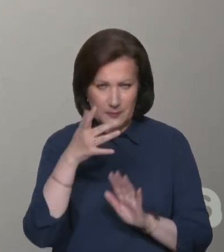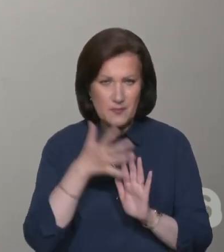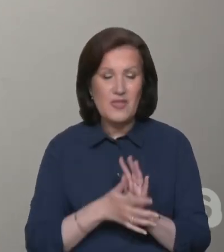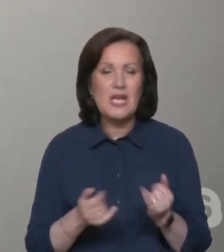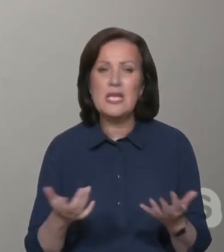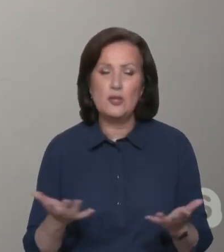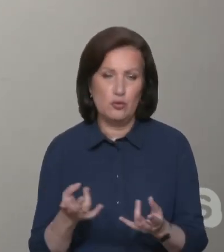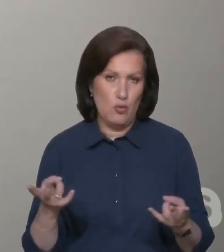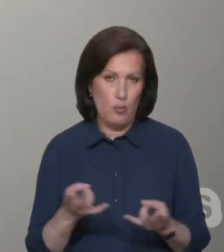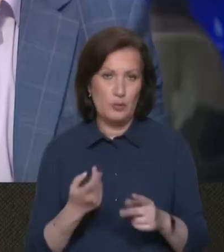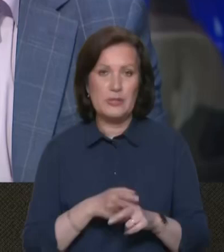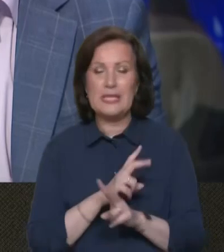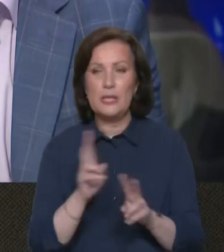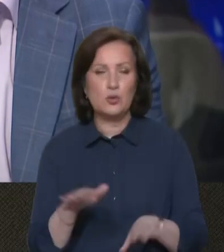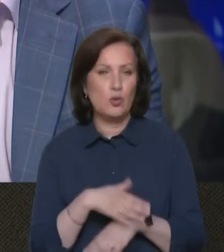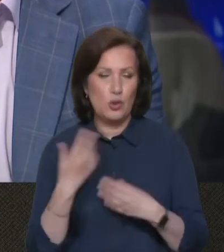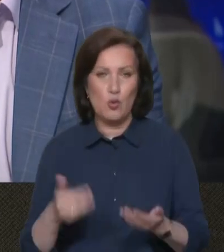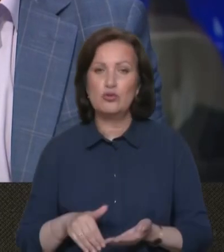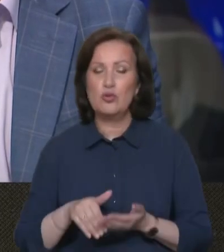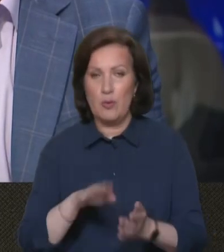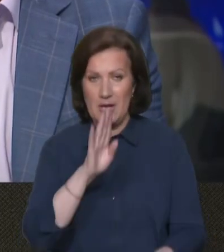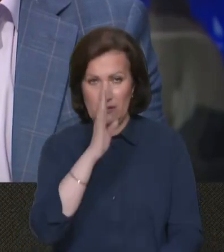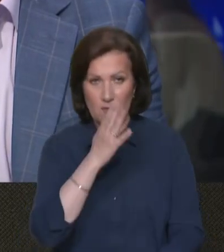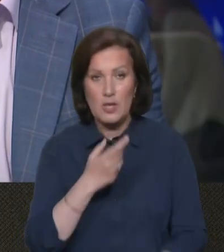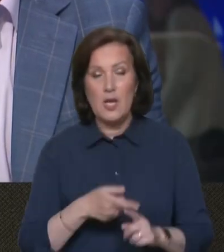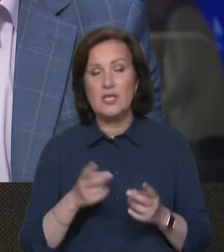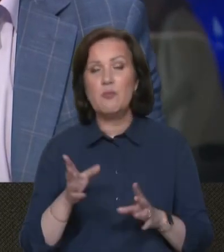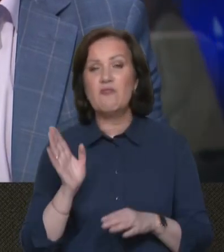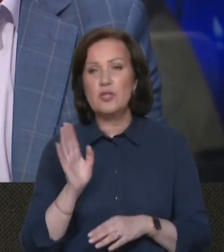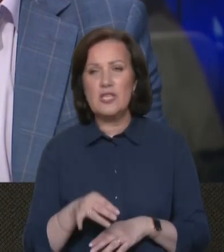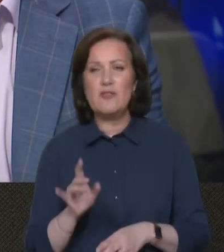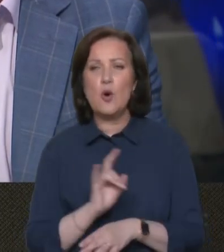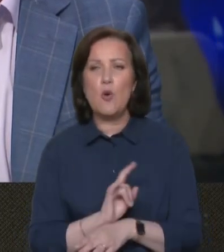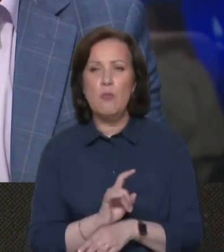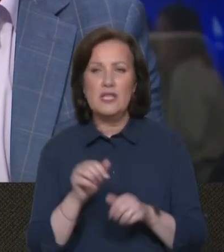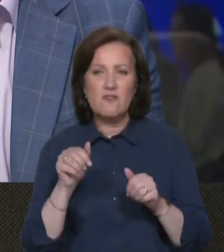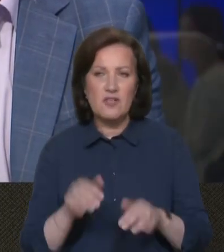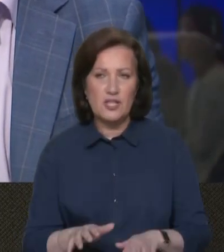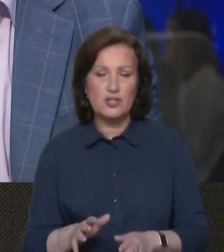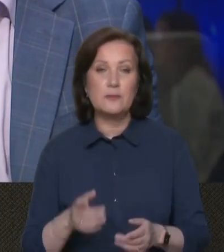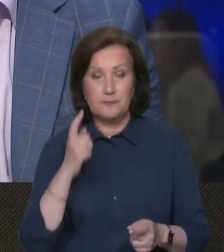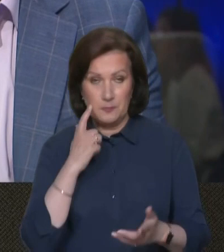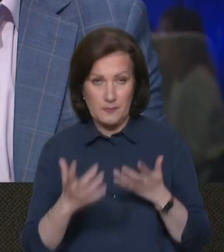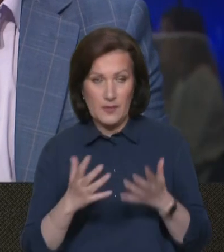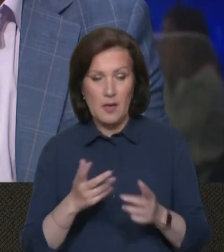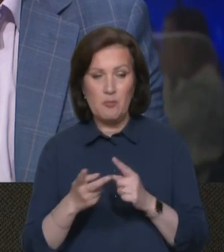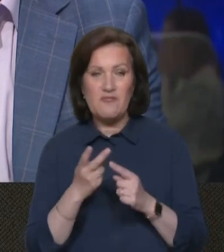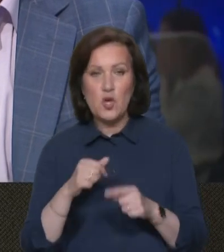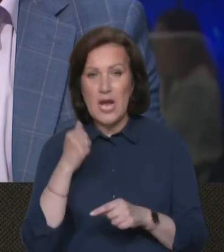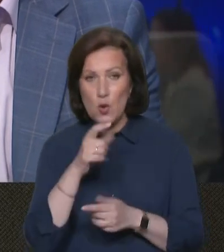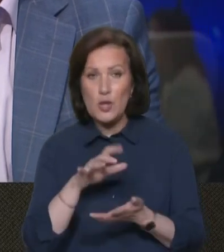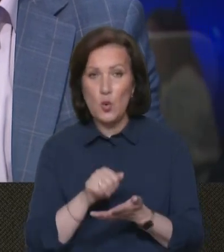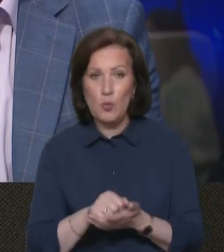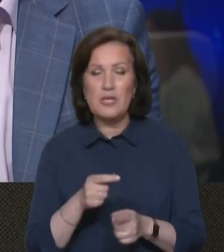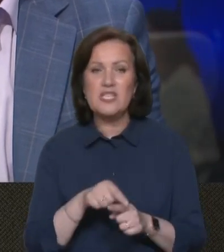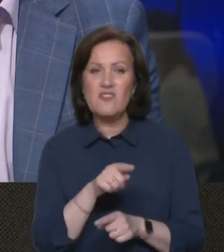чого це потрібно, тому ніхто не хоче допомагати ворогу. Тож тепер вони навіть обманом вирішили йти. Тож уявіть собі, 1.5 роки окупації,